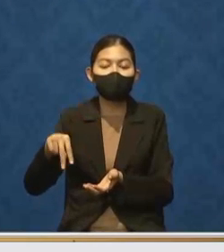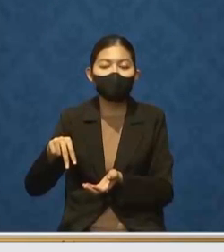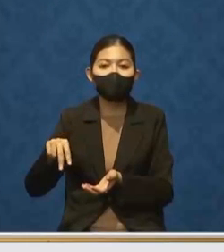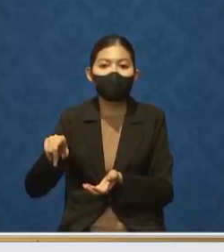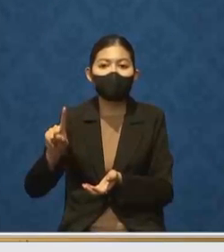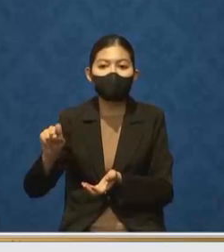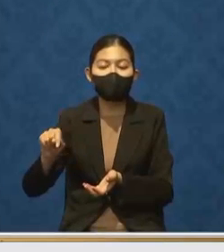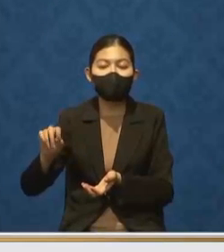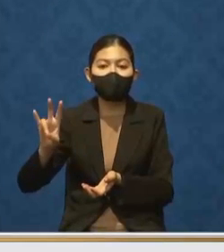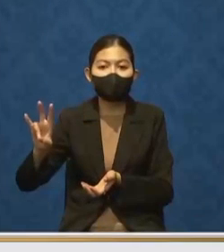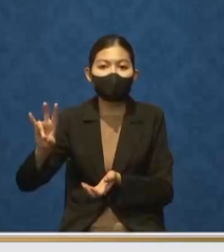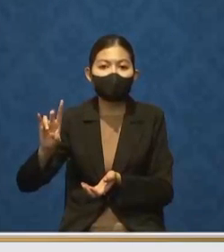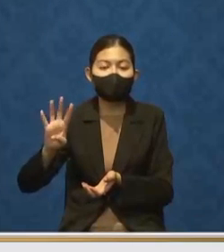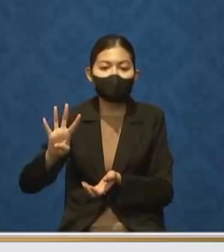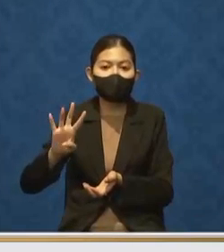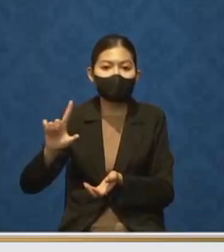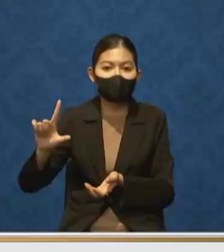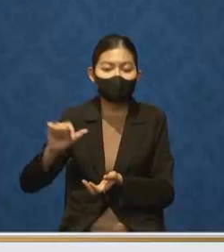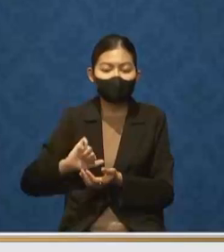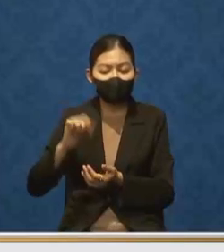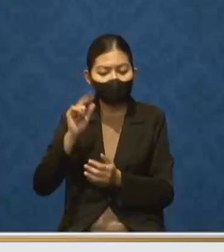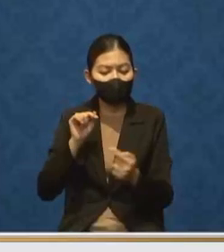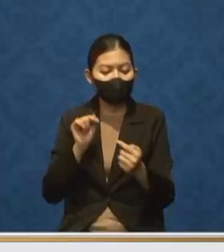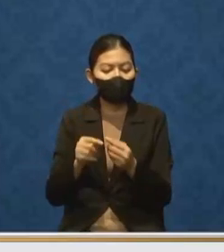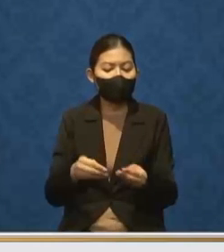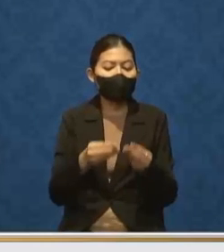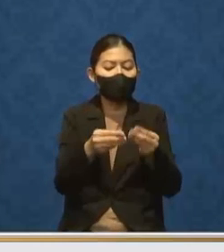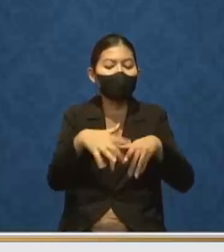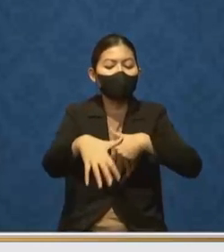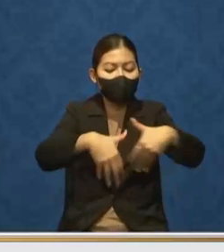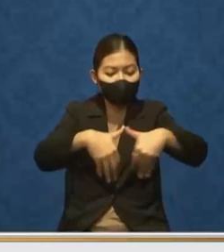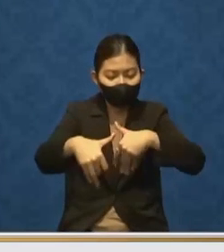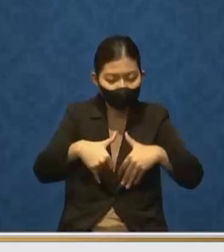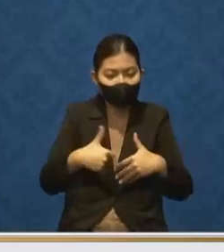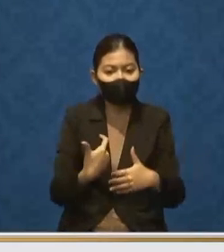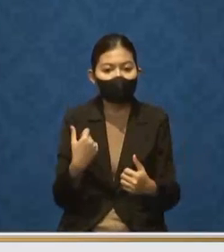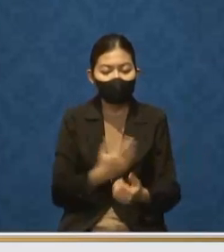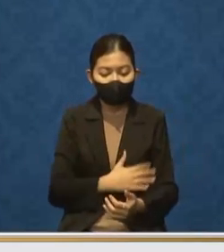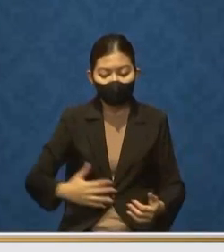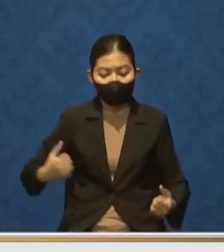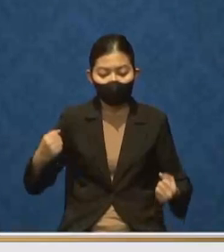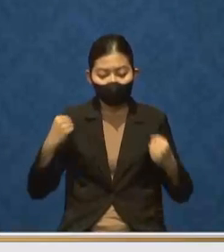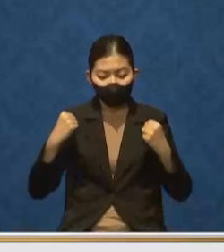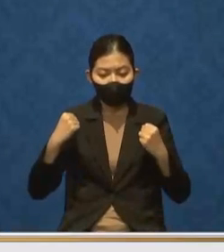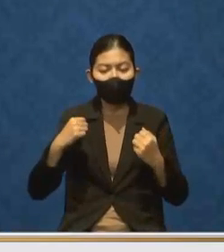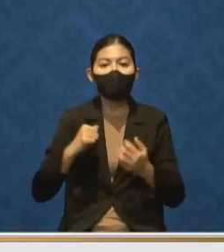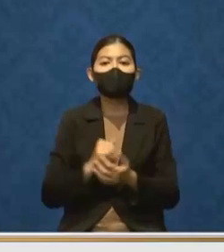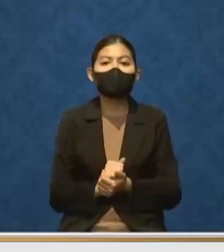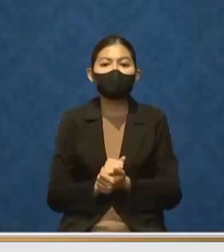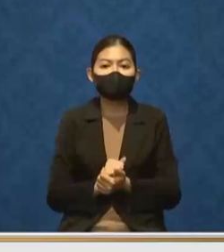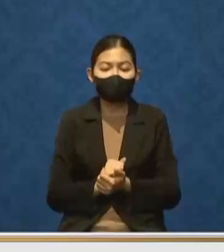22,117.4 ล้านบาทเพื่อให้ประชาชนมีความมั่นคงปลอดภัยในชีวิตและทรัพย์สินโครงการรักษาความมั่นคงและความสงบเรียบร้อยภายในประเท